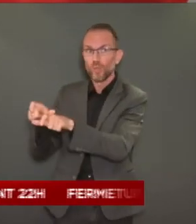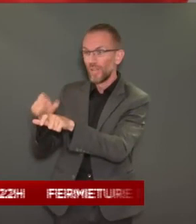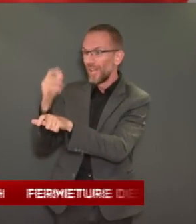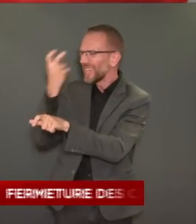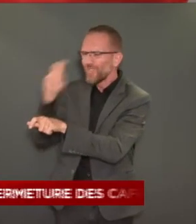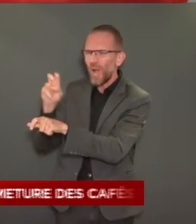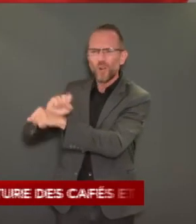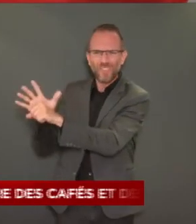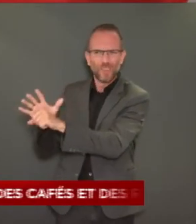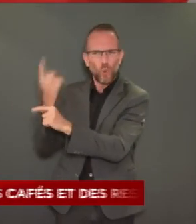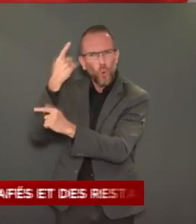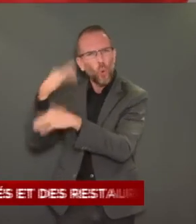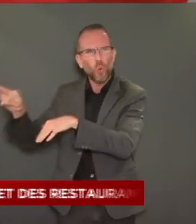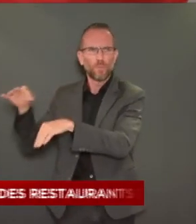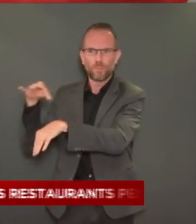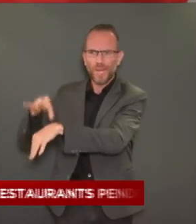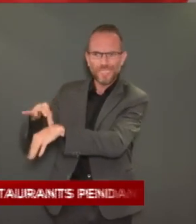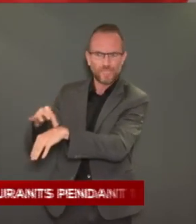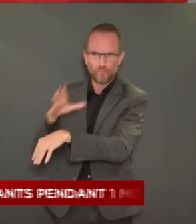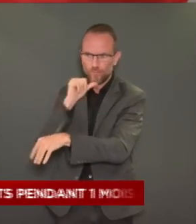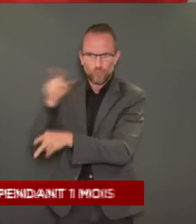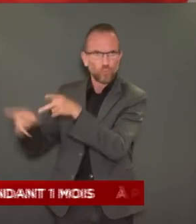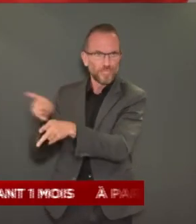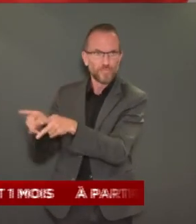éviter le dérapage total